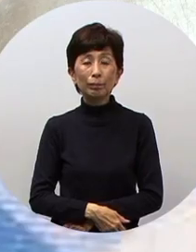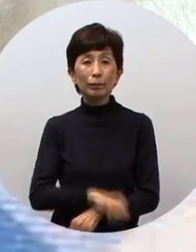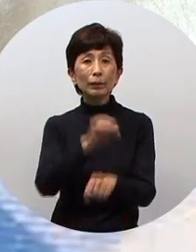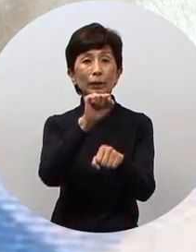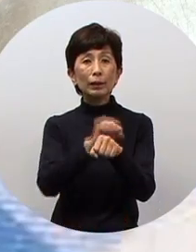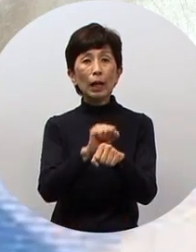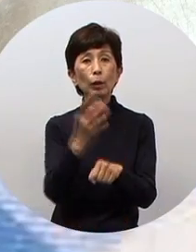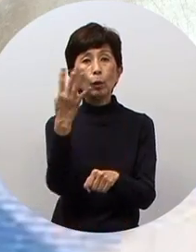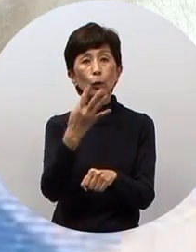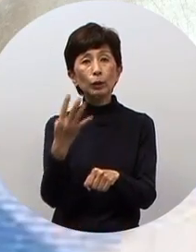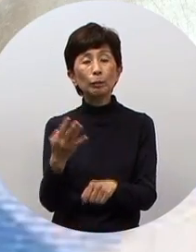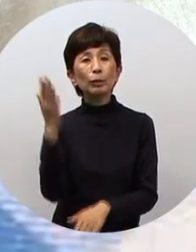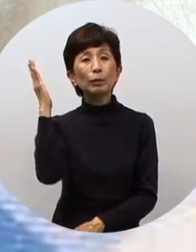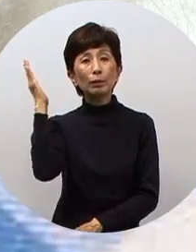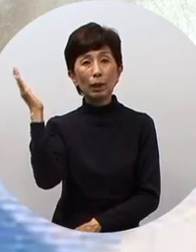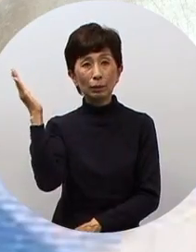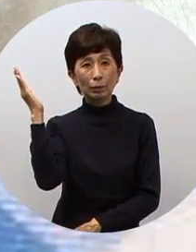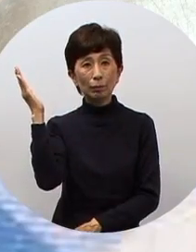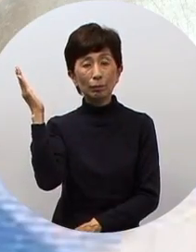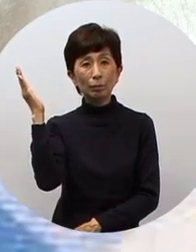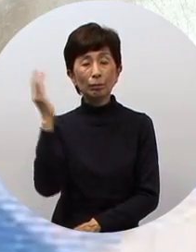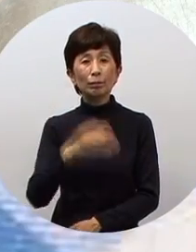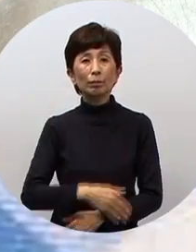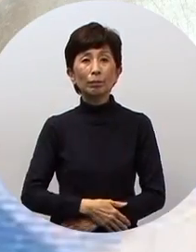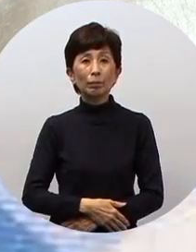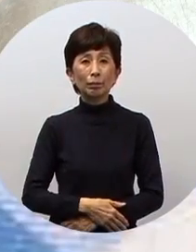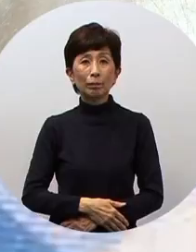材料4人分はご覧の通りとなります。